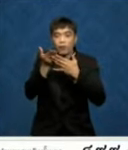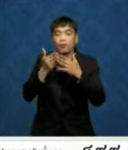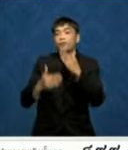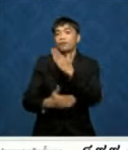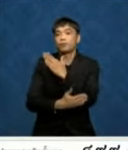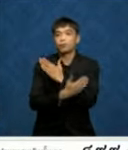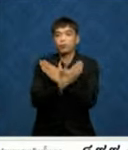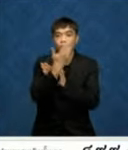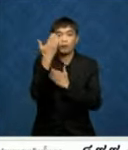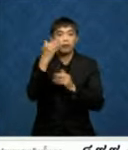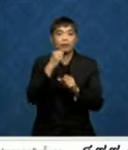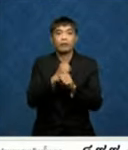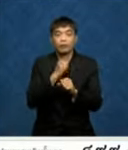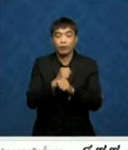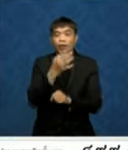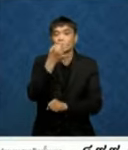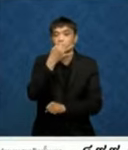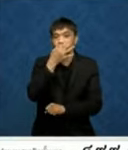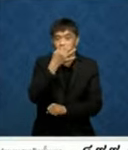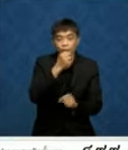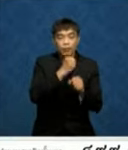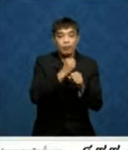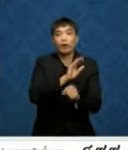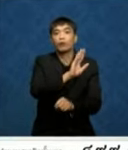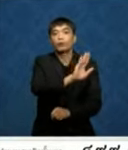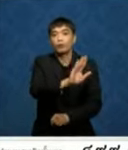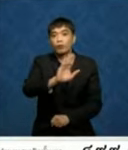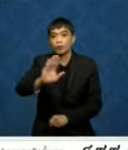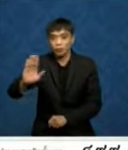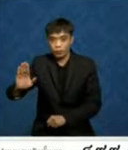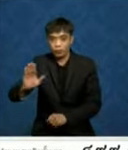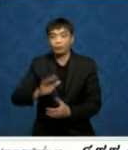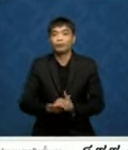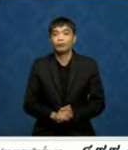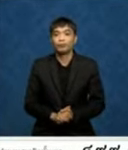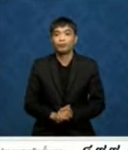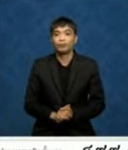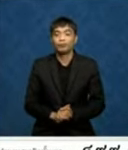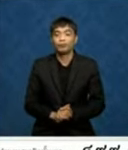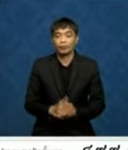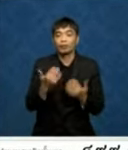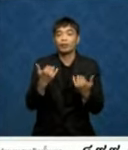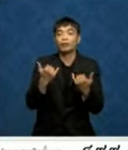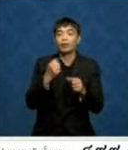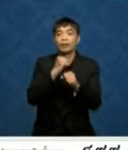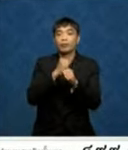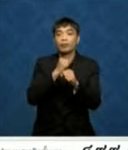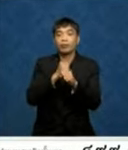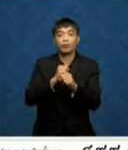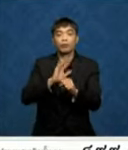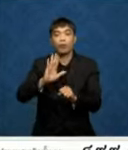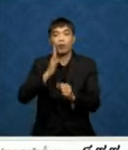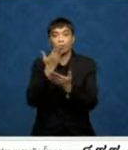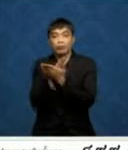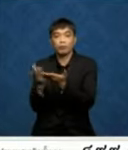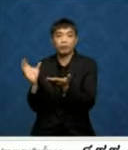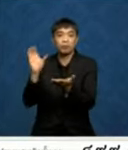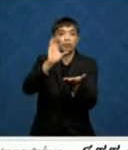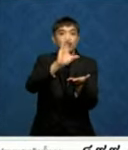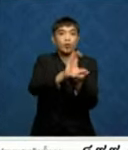ในการประกอบอาชีพของประชาชนและภาคธุรกิจควบคู่กับการรักษาระดับการบริโภคและการลงทุนในประเท